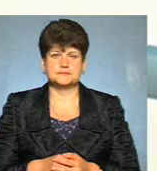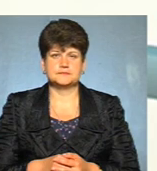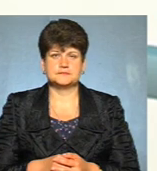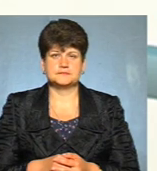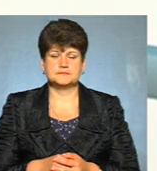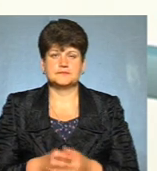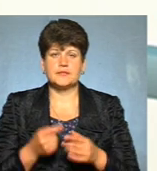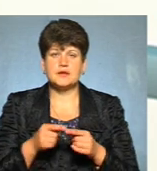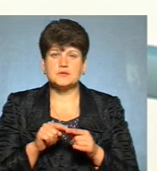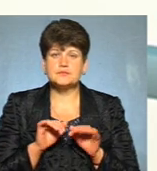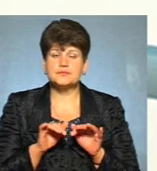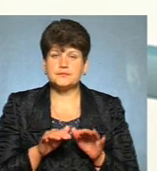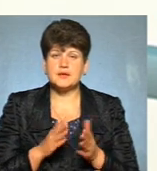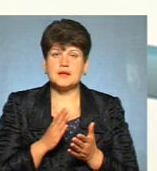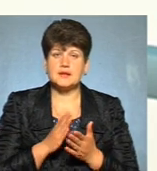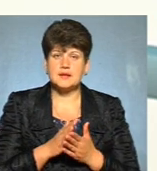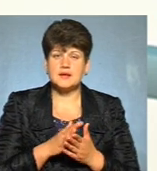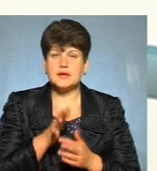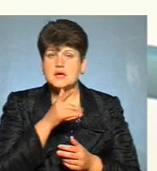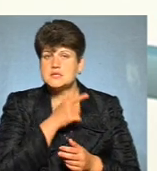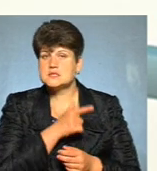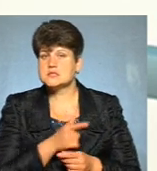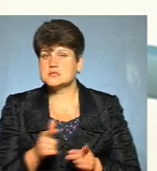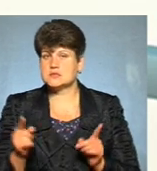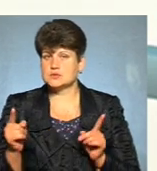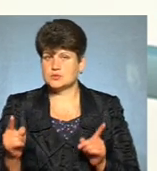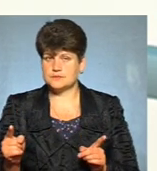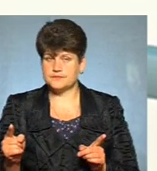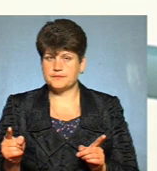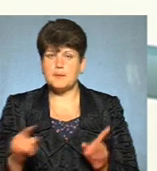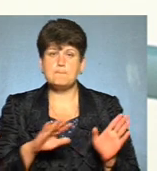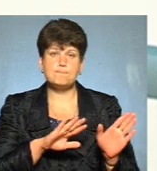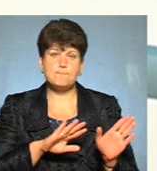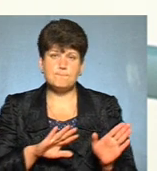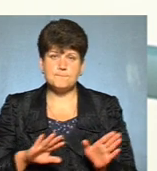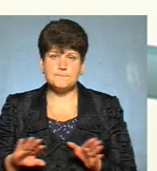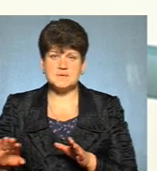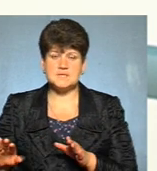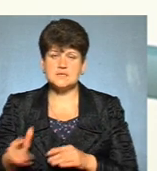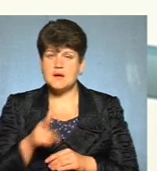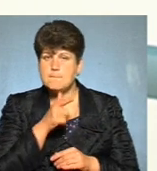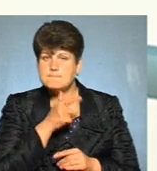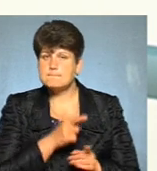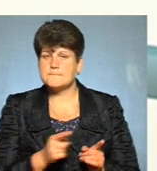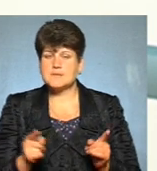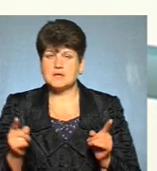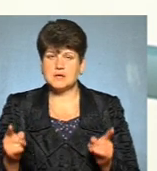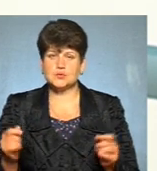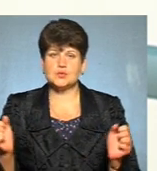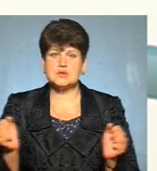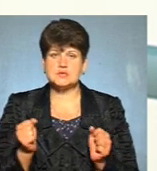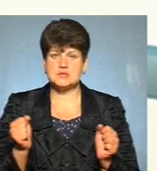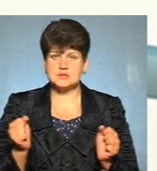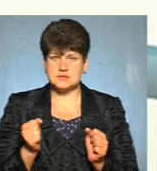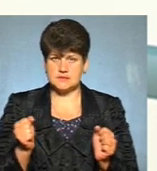цю річ. Є сезонність. Справа в тому, що після періоду зимового